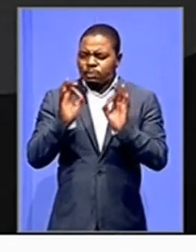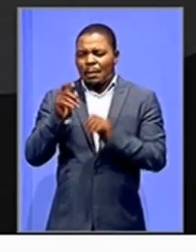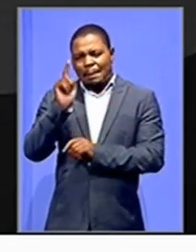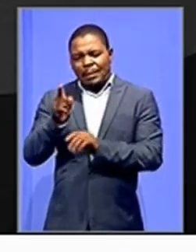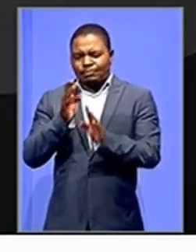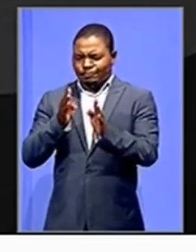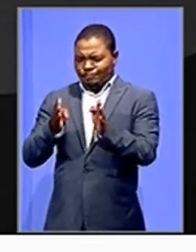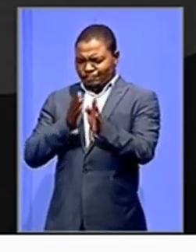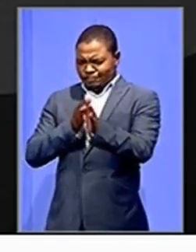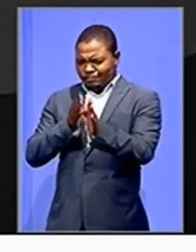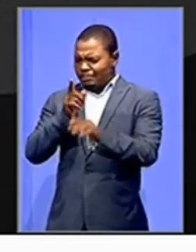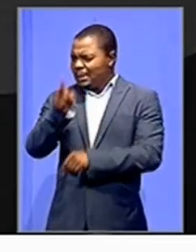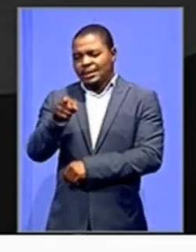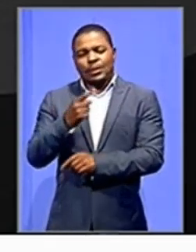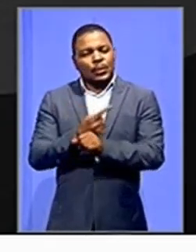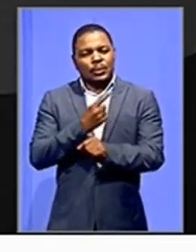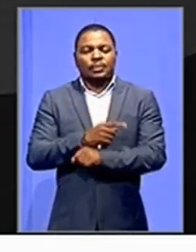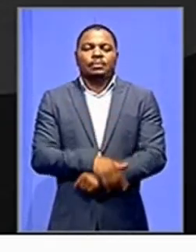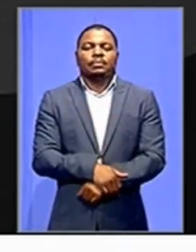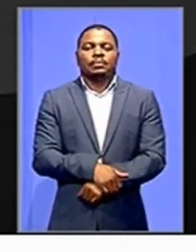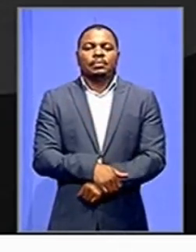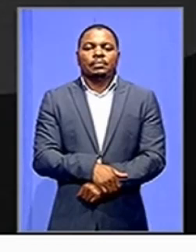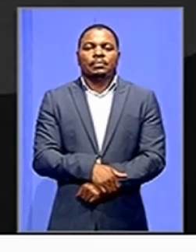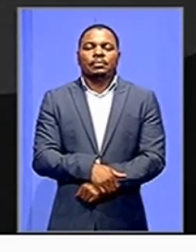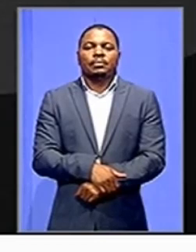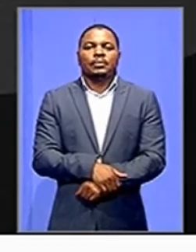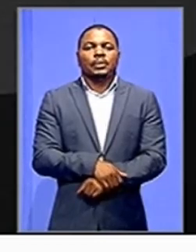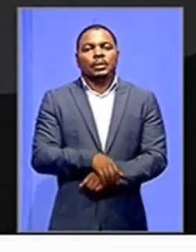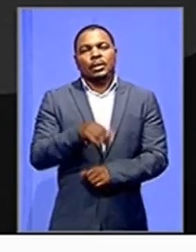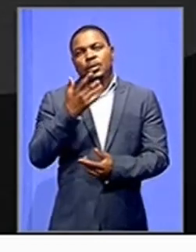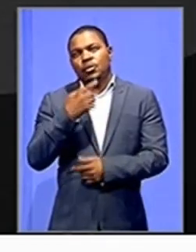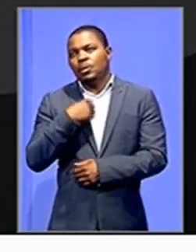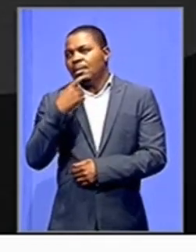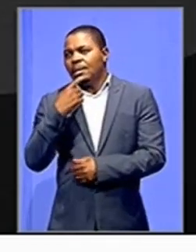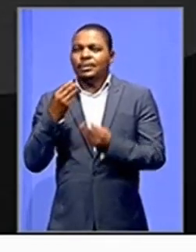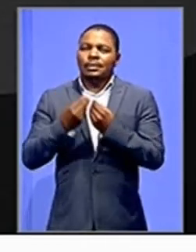sebetse ka nnete. O tla re o bua selo